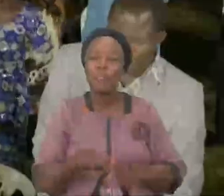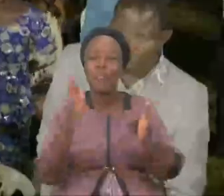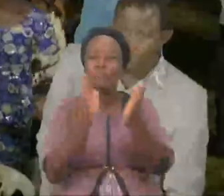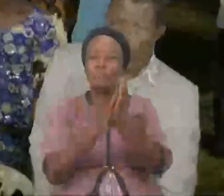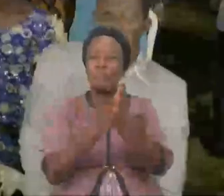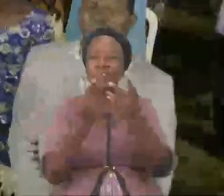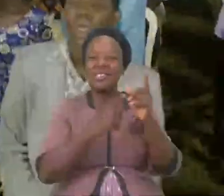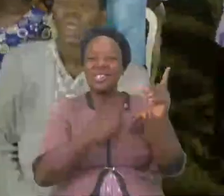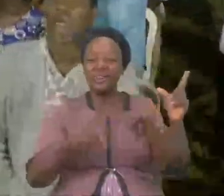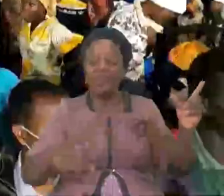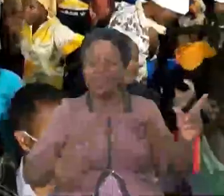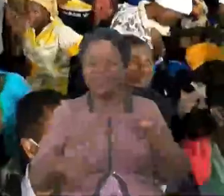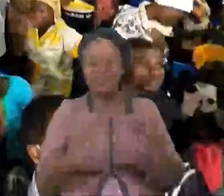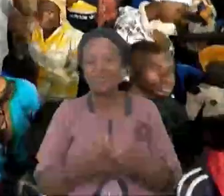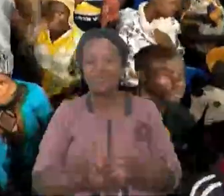Gloire à Dieu!